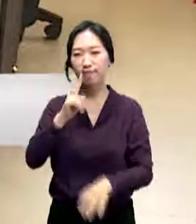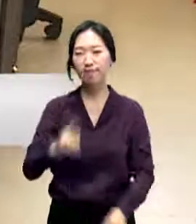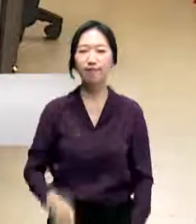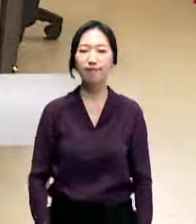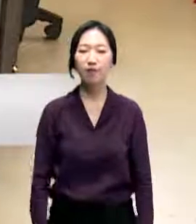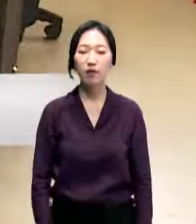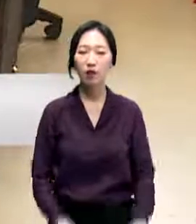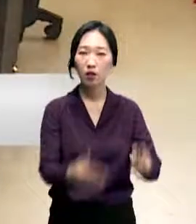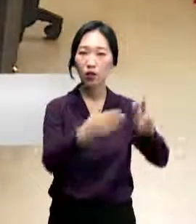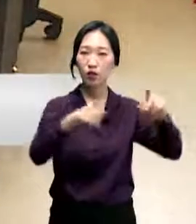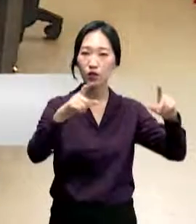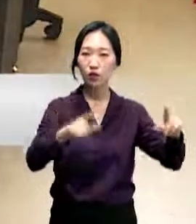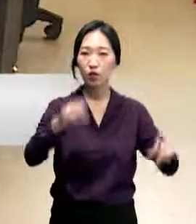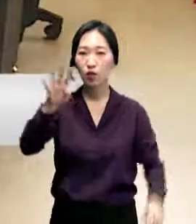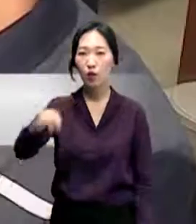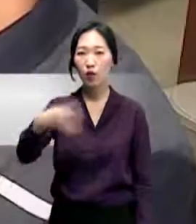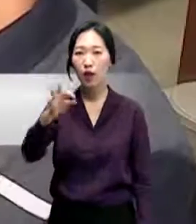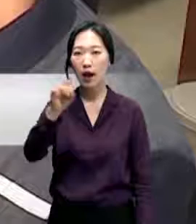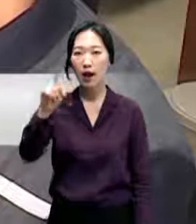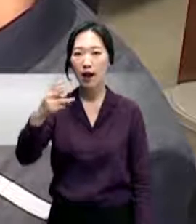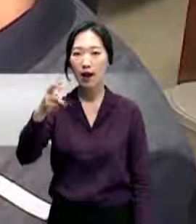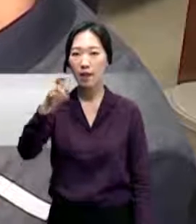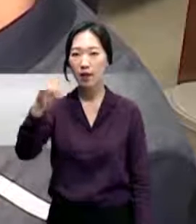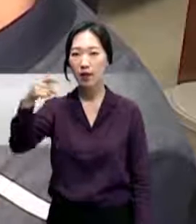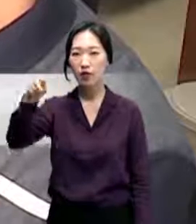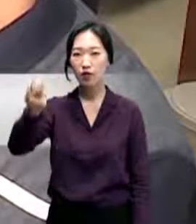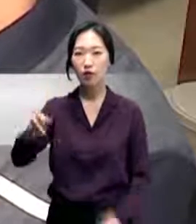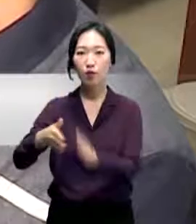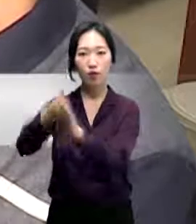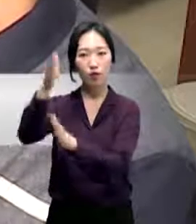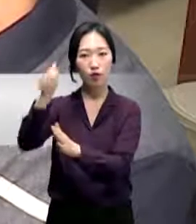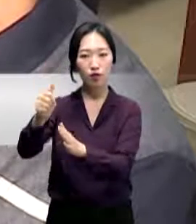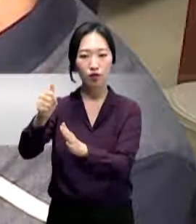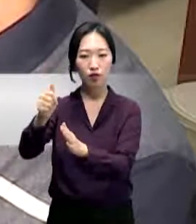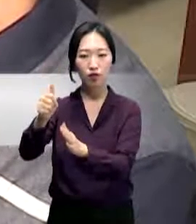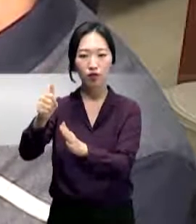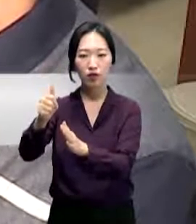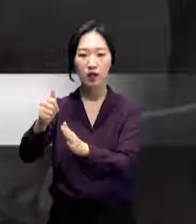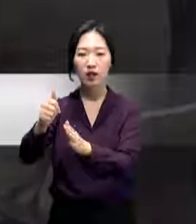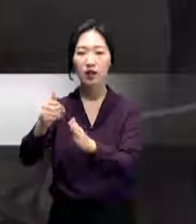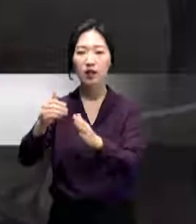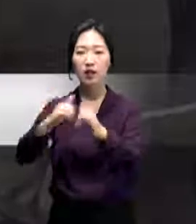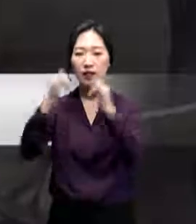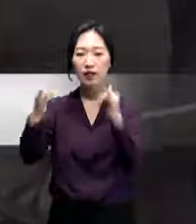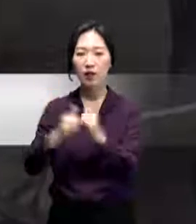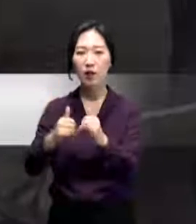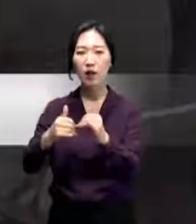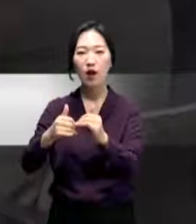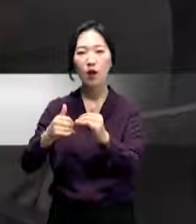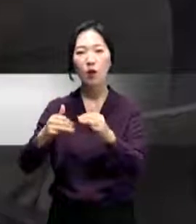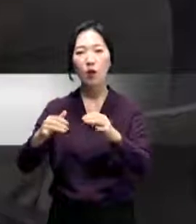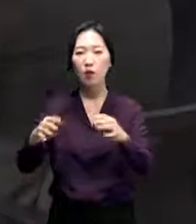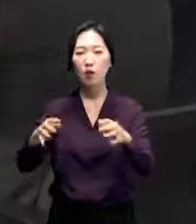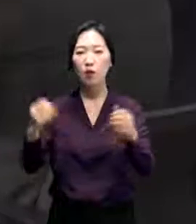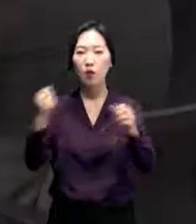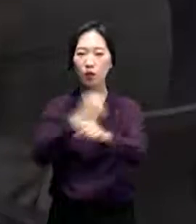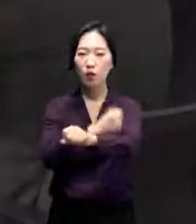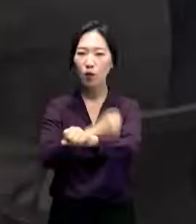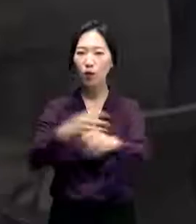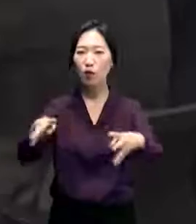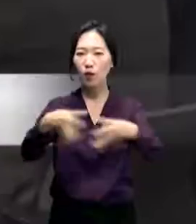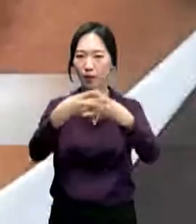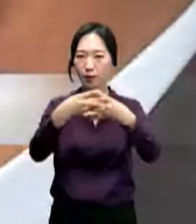미추홀 9화 롯데알미늄 주식회사 22nm 사업본부 확산 나눔재단 이 사업의 공헌 활동 협약을 체결했습니다